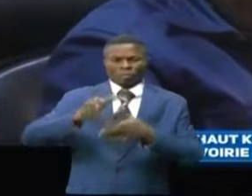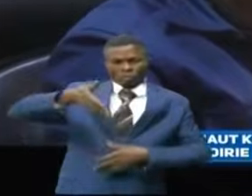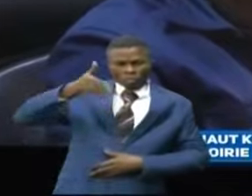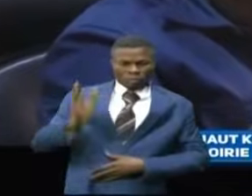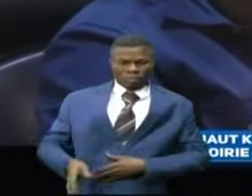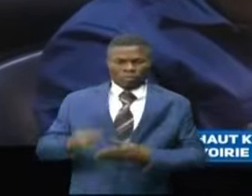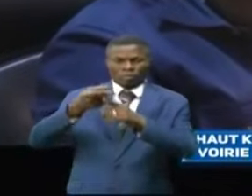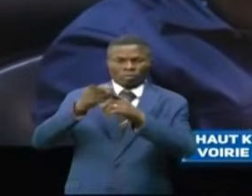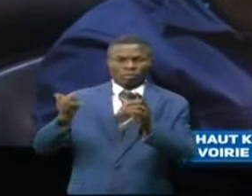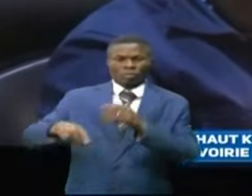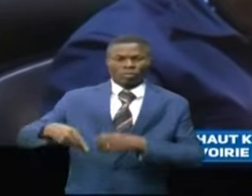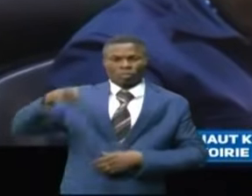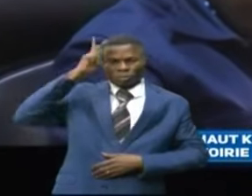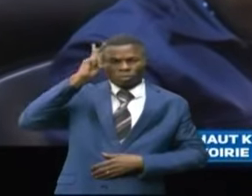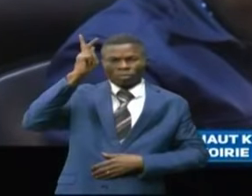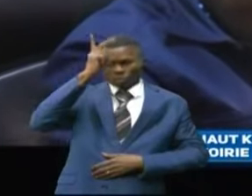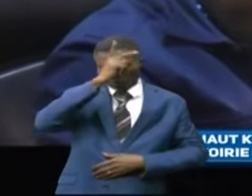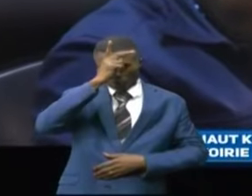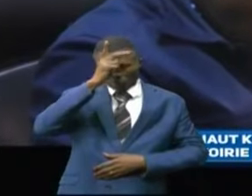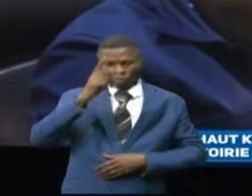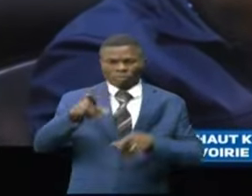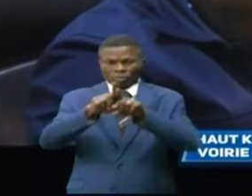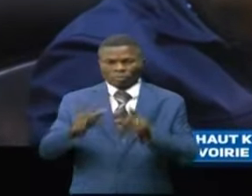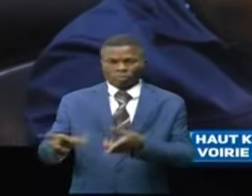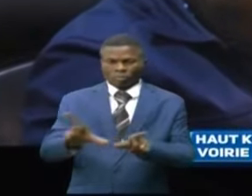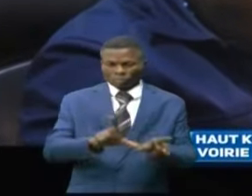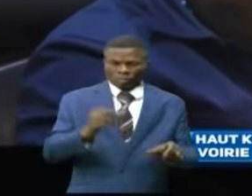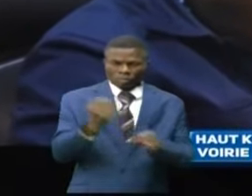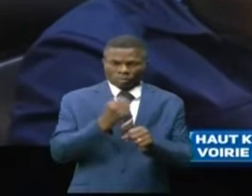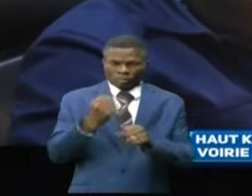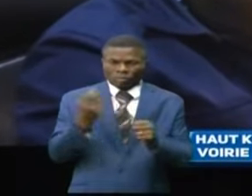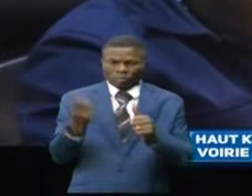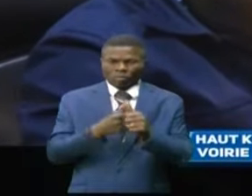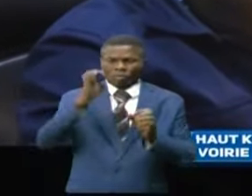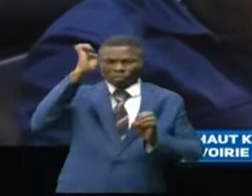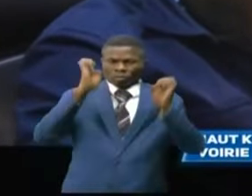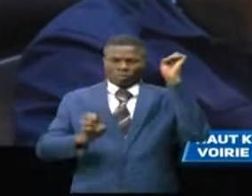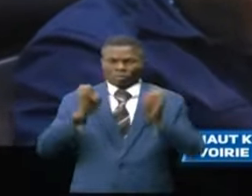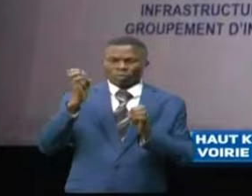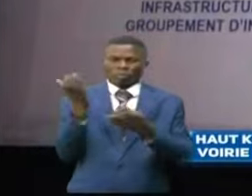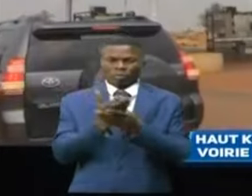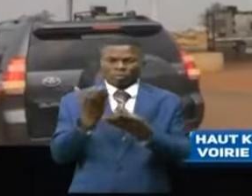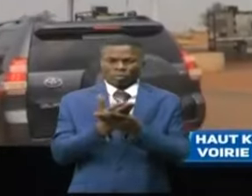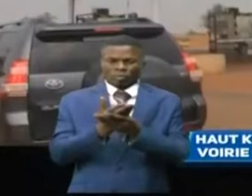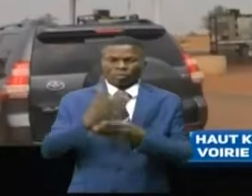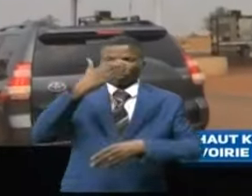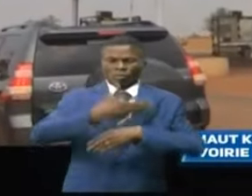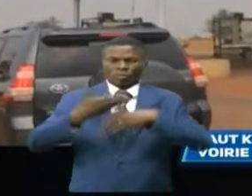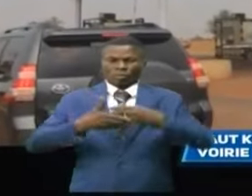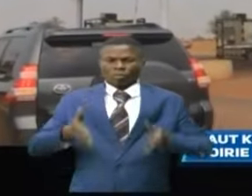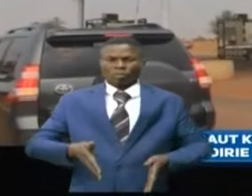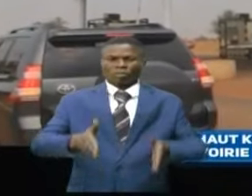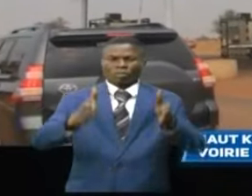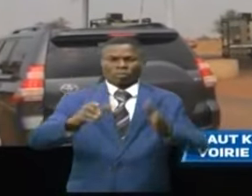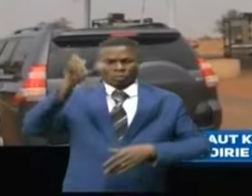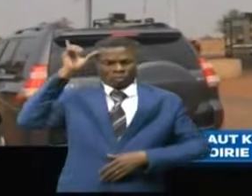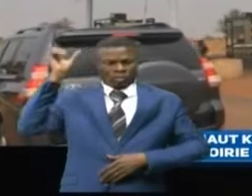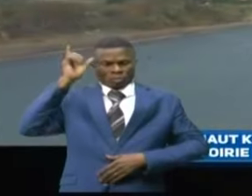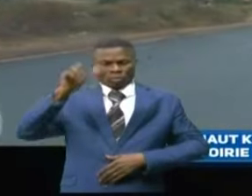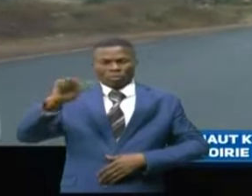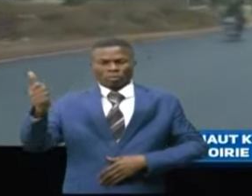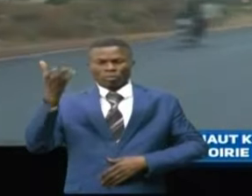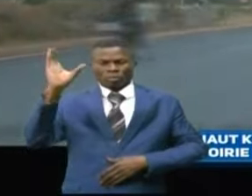venus des provinces du Haut-Katanga et du Lualaba pour travailler sur l'évaluation des contrats des concessions des routes Lubumbashi-Kasumbalesa